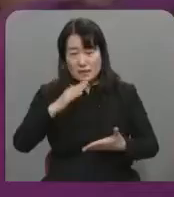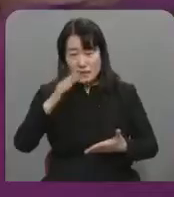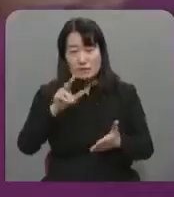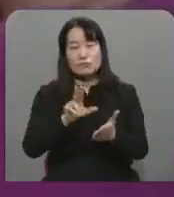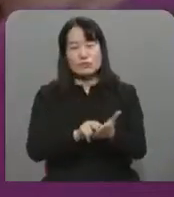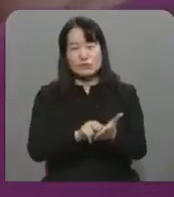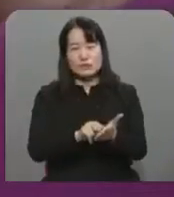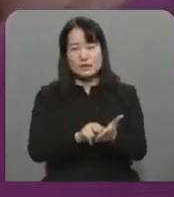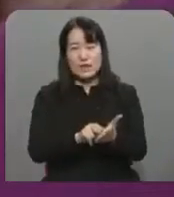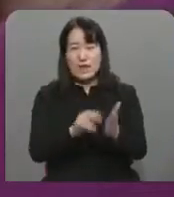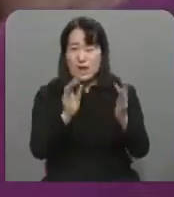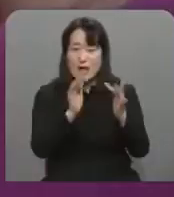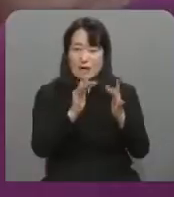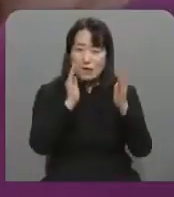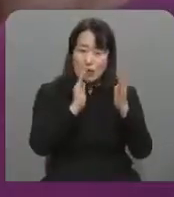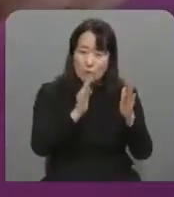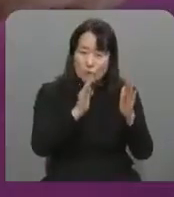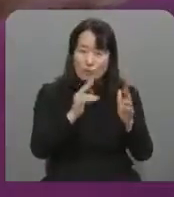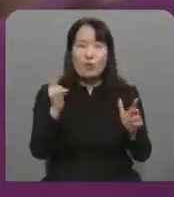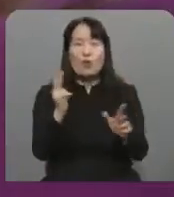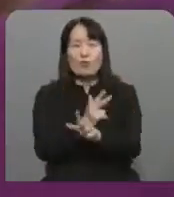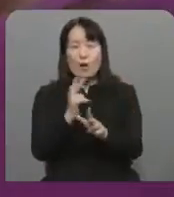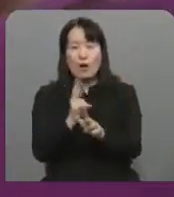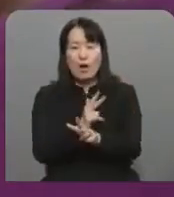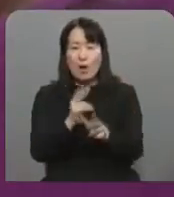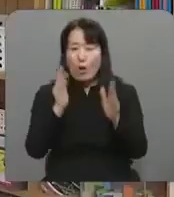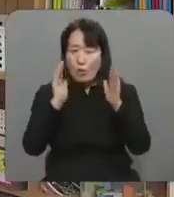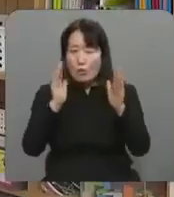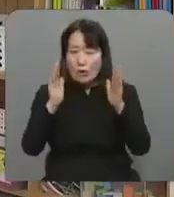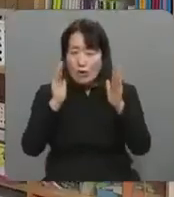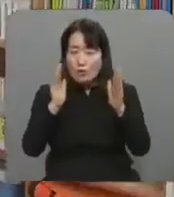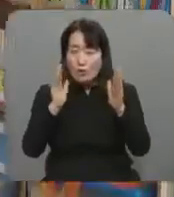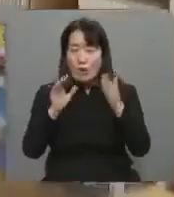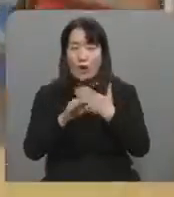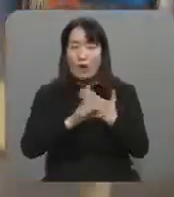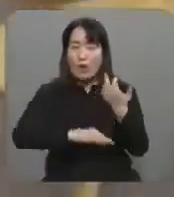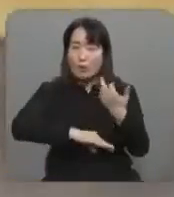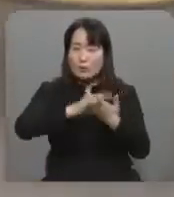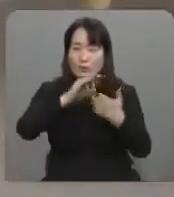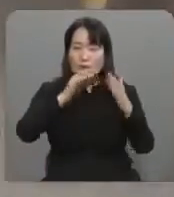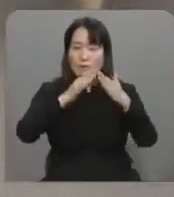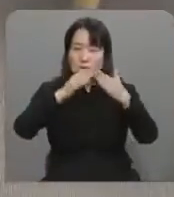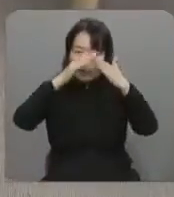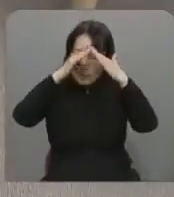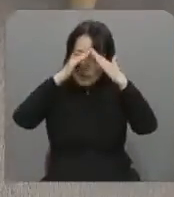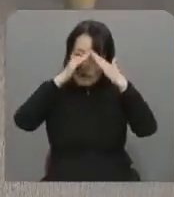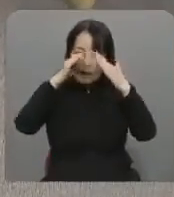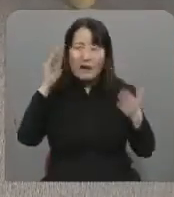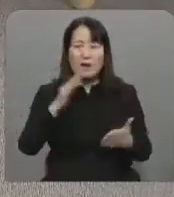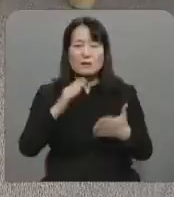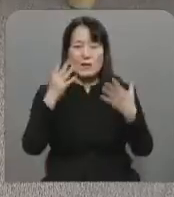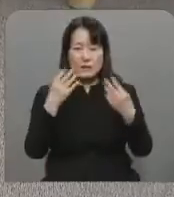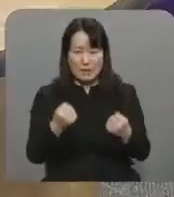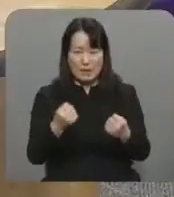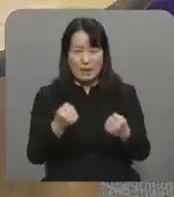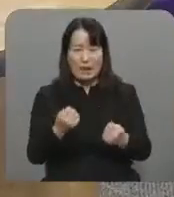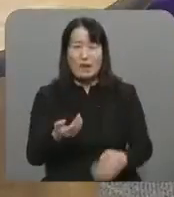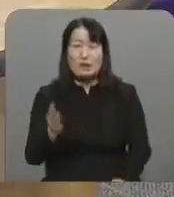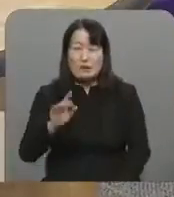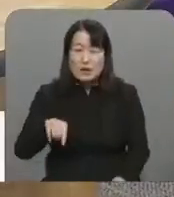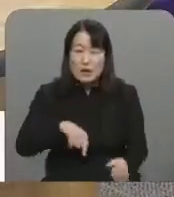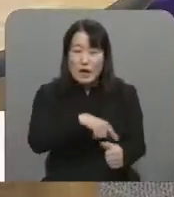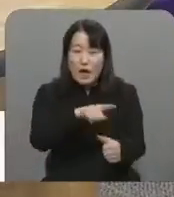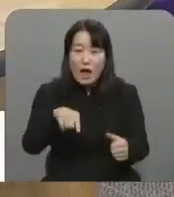문제입니다. 원격 수업이나 격주 수업을 하는 학생들의 경우 오전에도 집에 있는 경우가 많습니다. 그런데 이들을